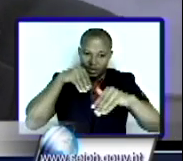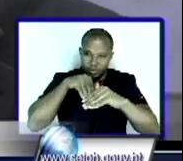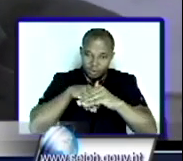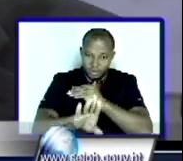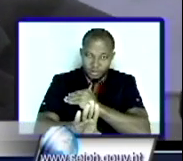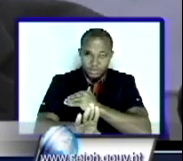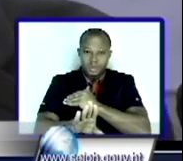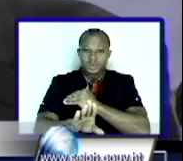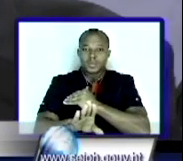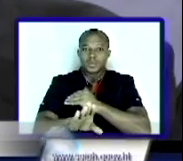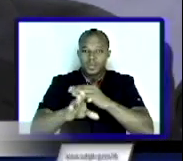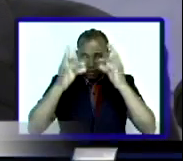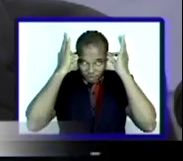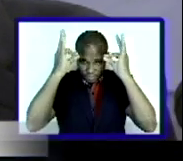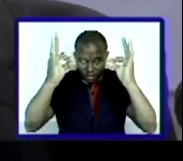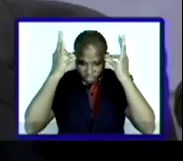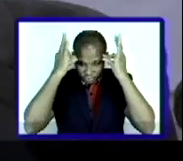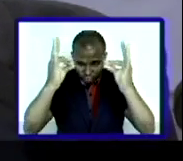de formation.